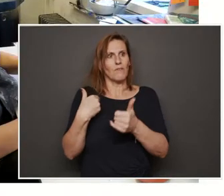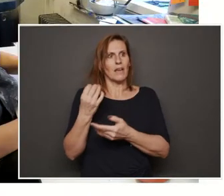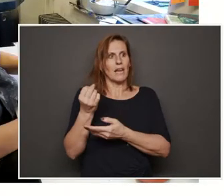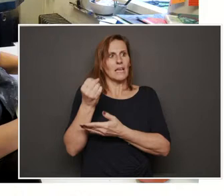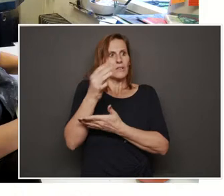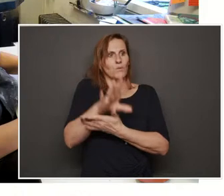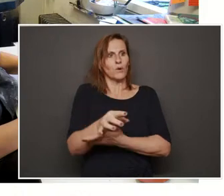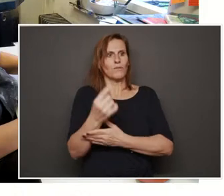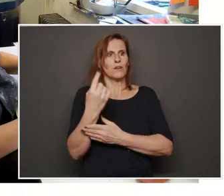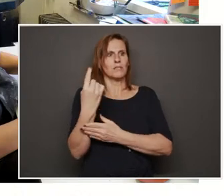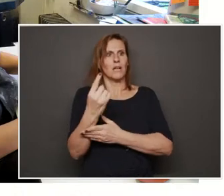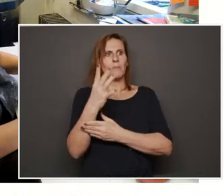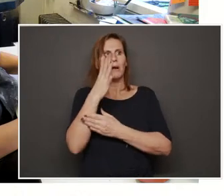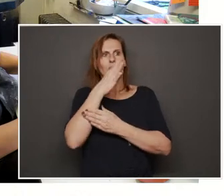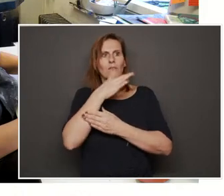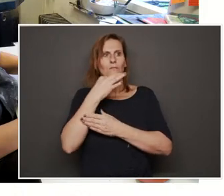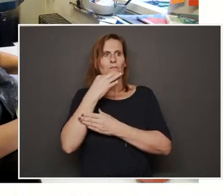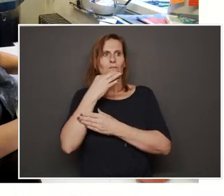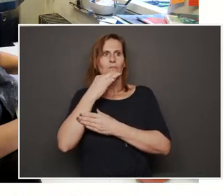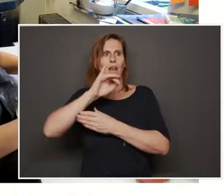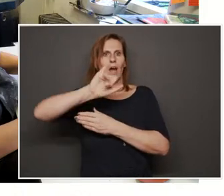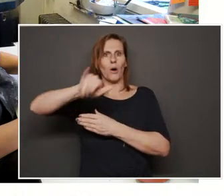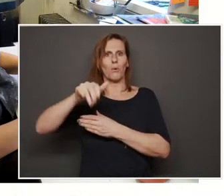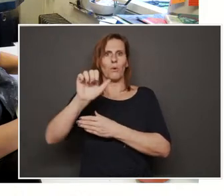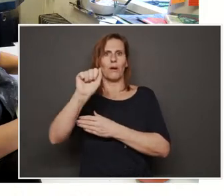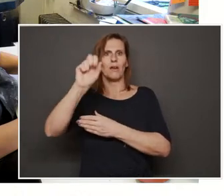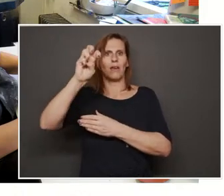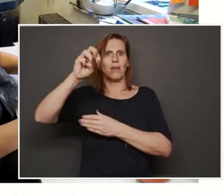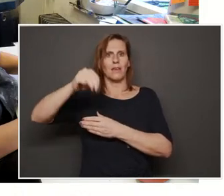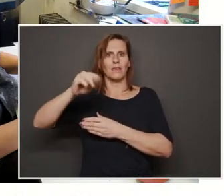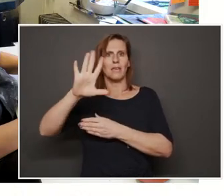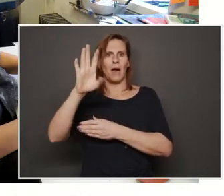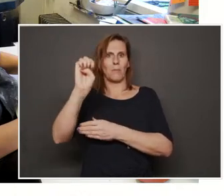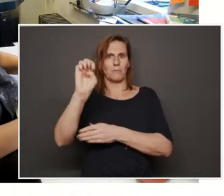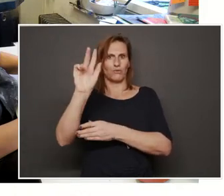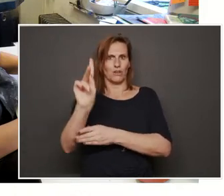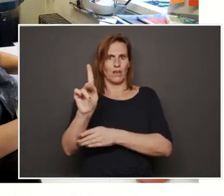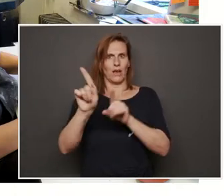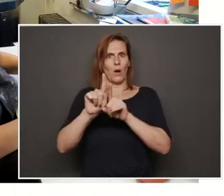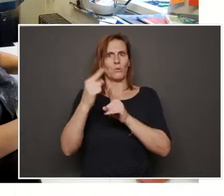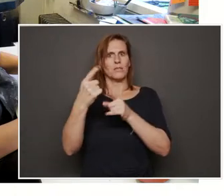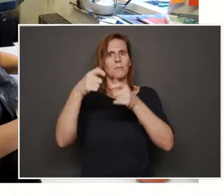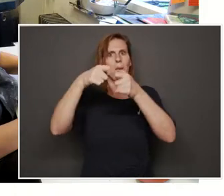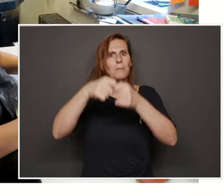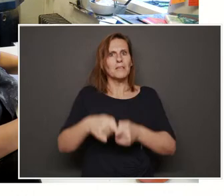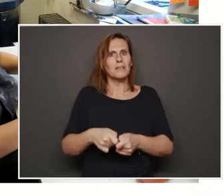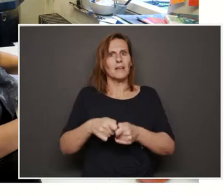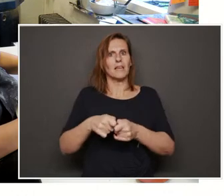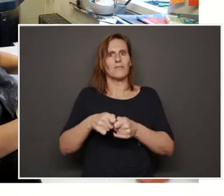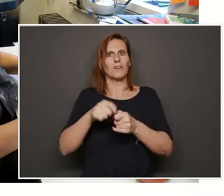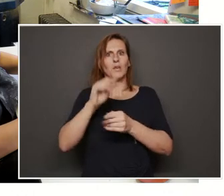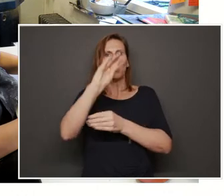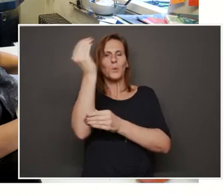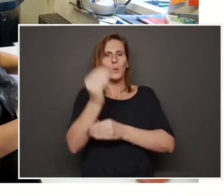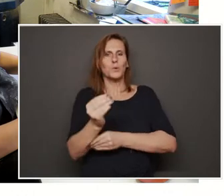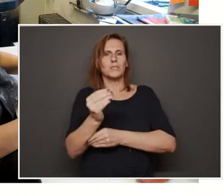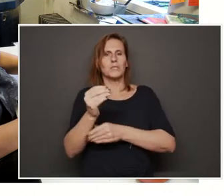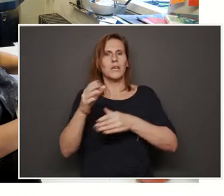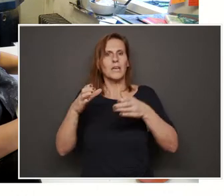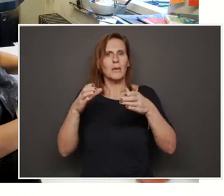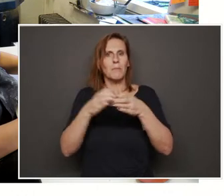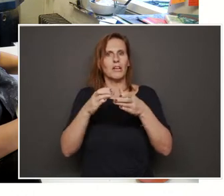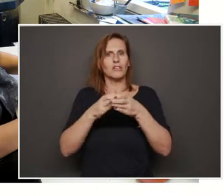der Künstlerin Frau Carmen Jamschek. Sie ist Mitglied der Ateliergemeinschaft Kunst und